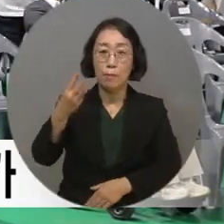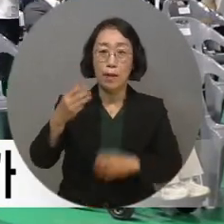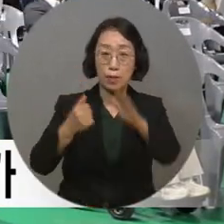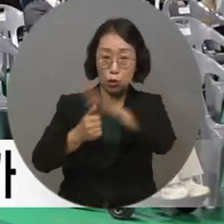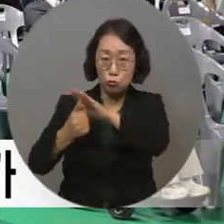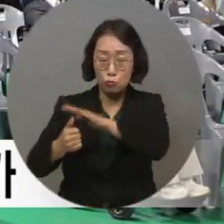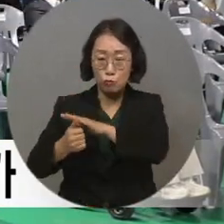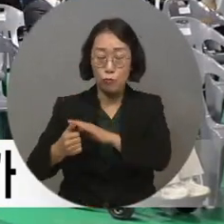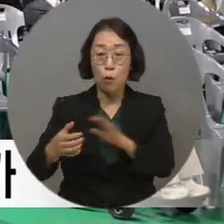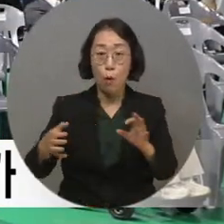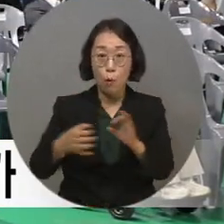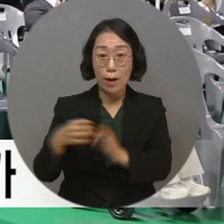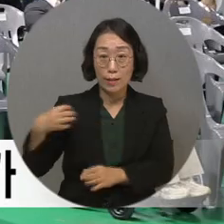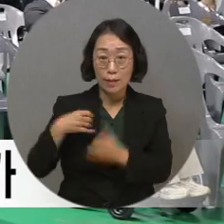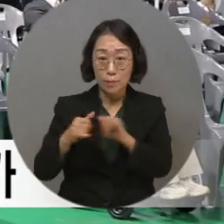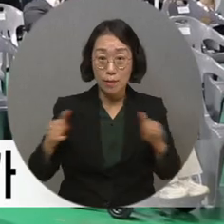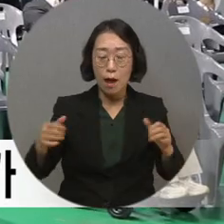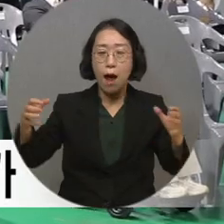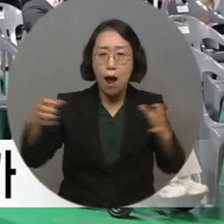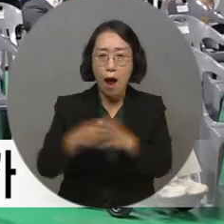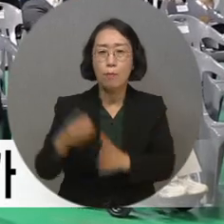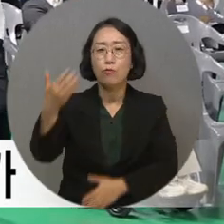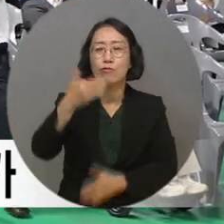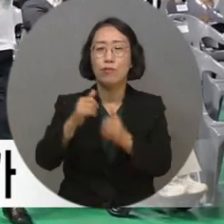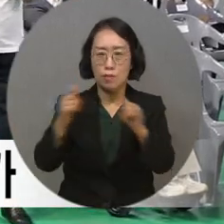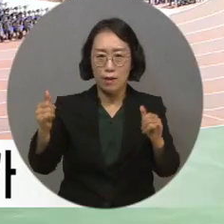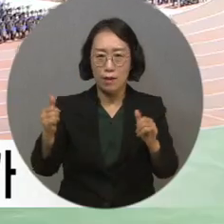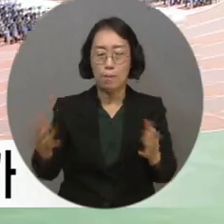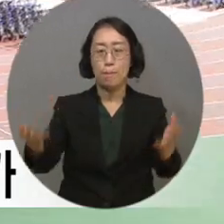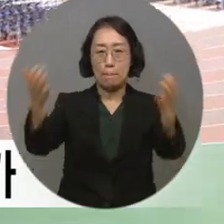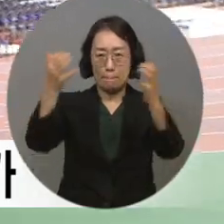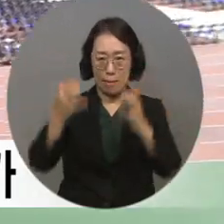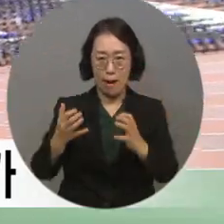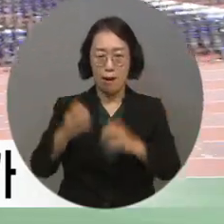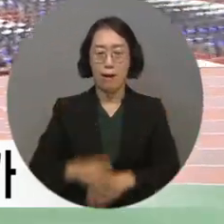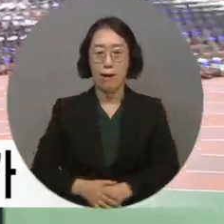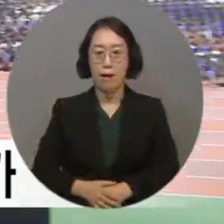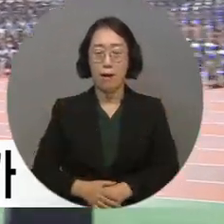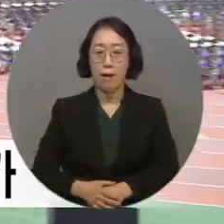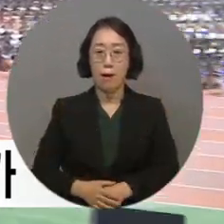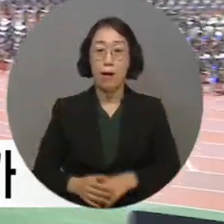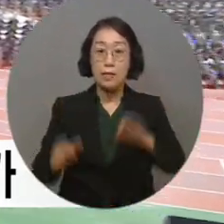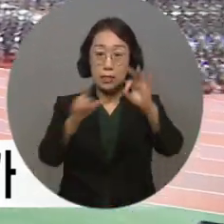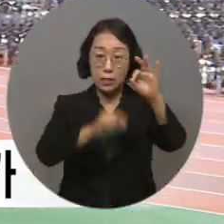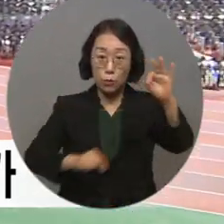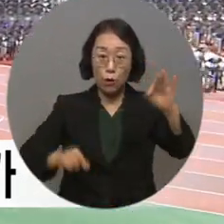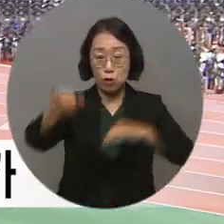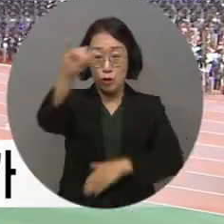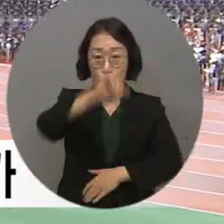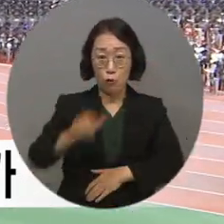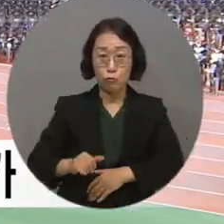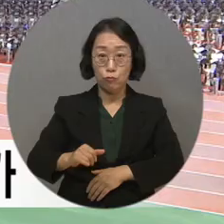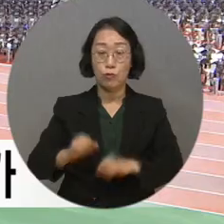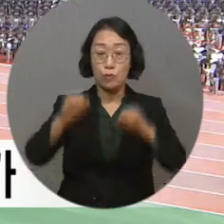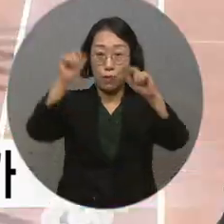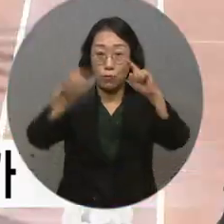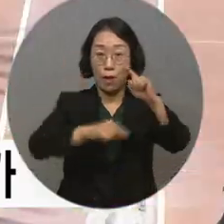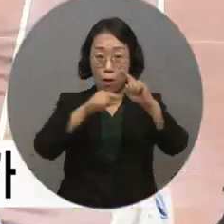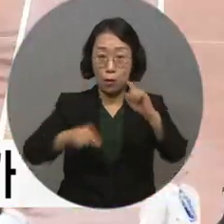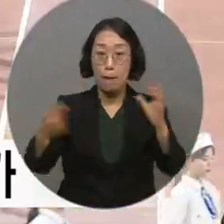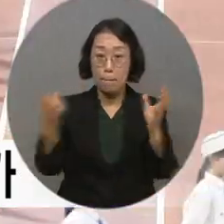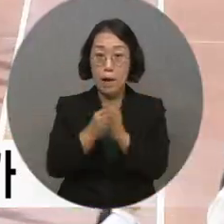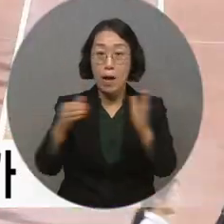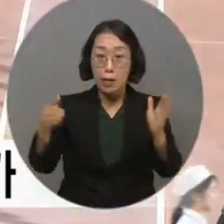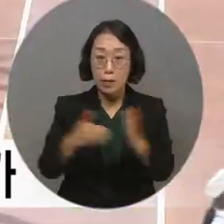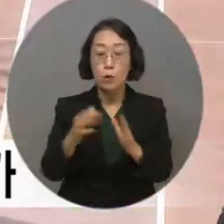임원 2,700여 명 등 9,000여 명이 참여합니다. 지난달 제104회 전국체전을 성황리에 마무리하고